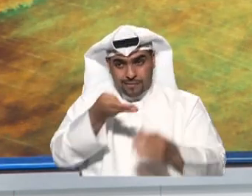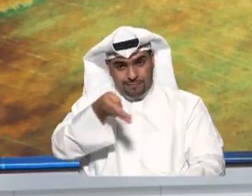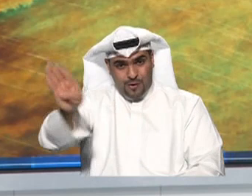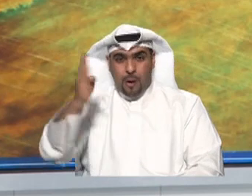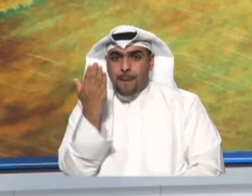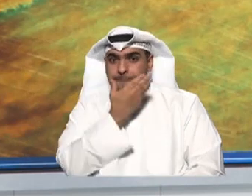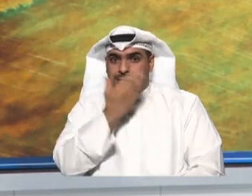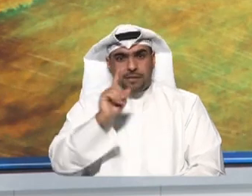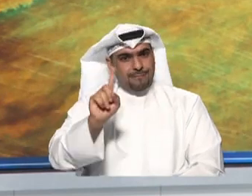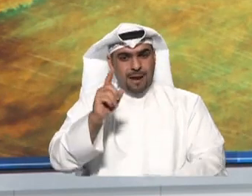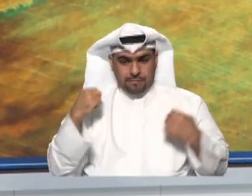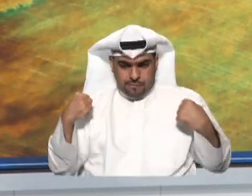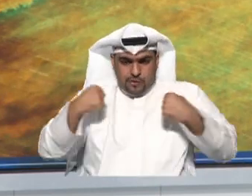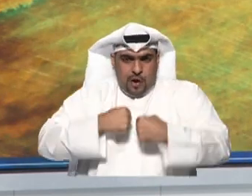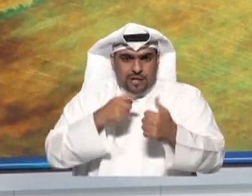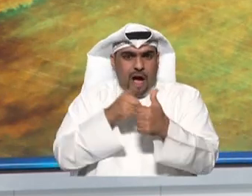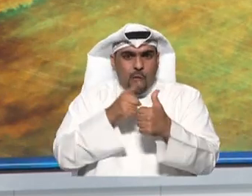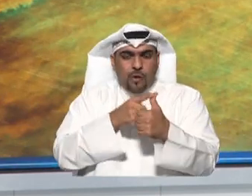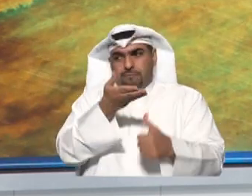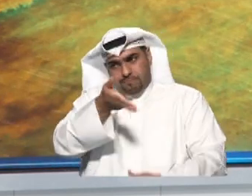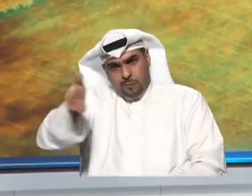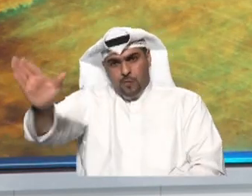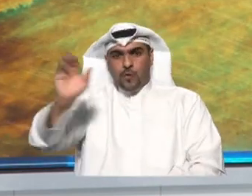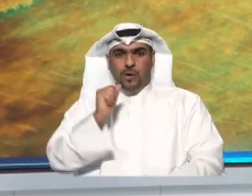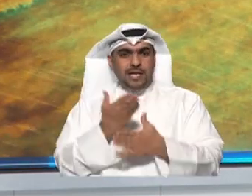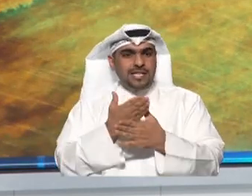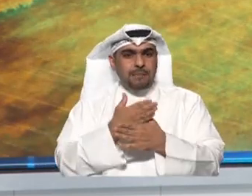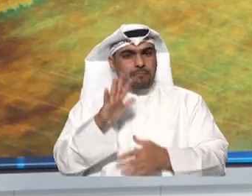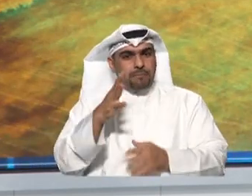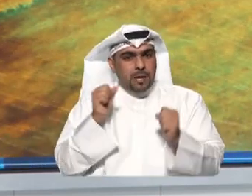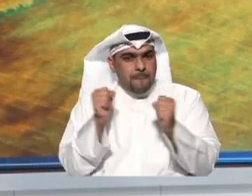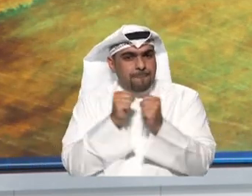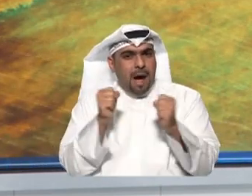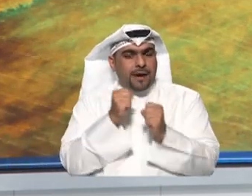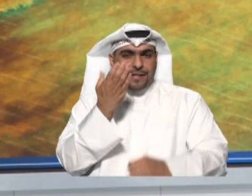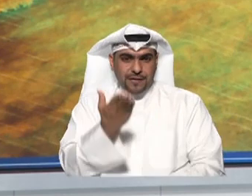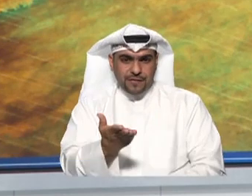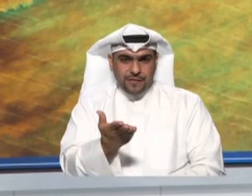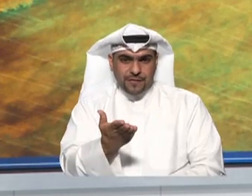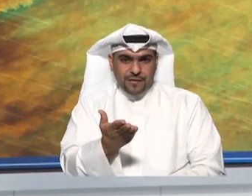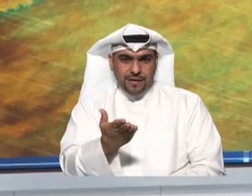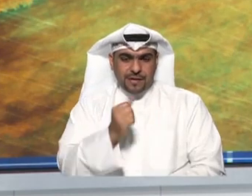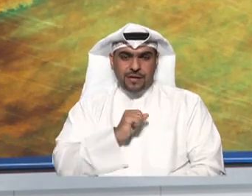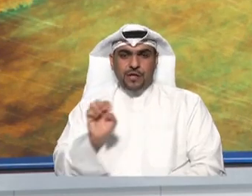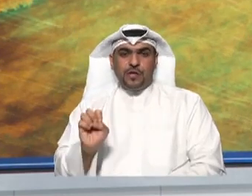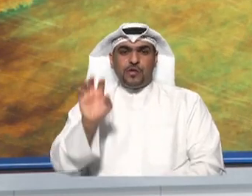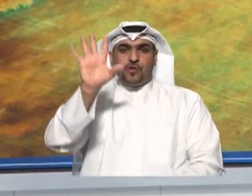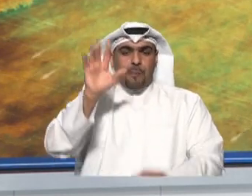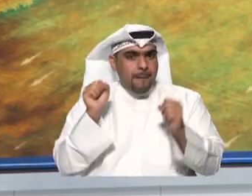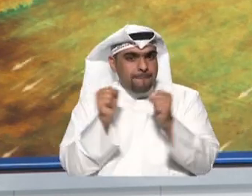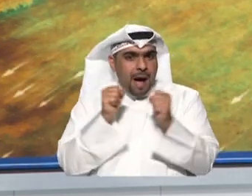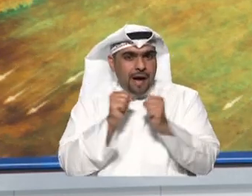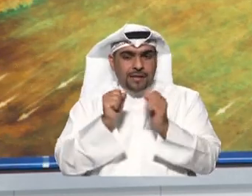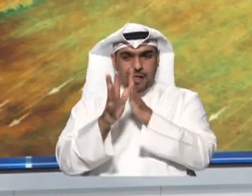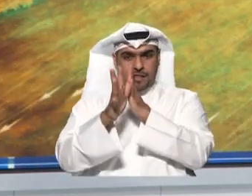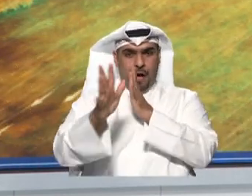المدرسة جاكيت خفيف، لأن من المتوقع أن يحسون ببعض البرودة خاصة أثناء وقفتهم في طابور الصباح. منتصف يوم